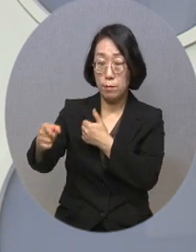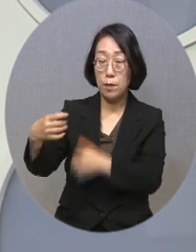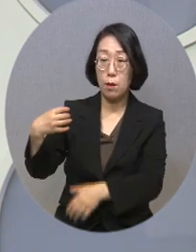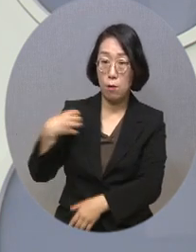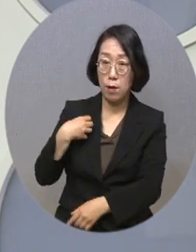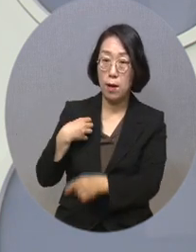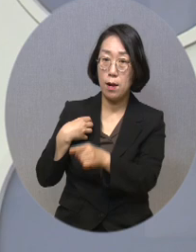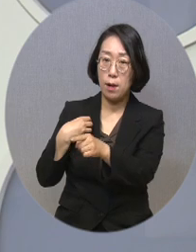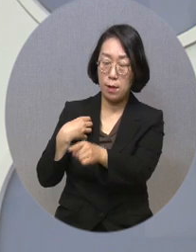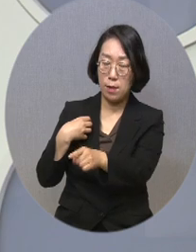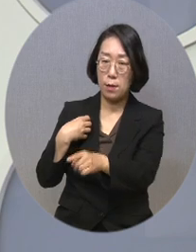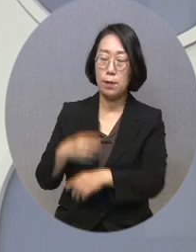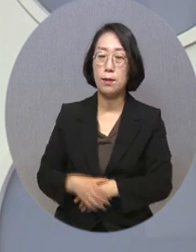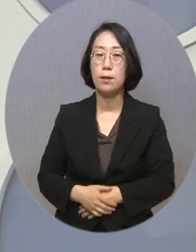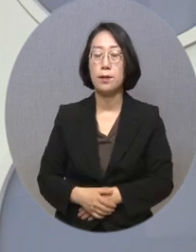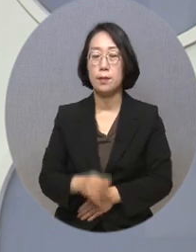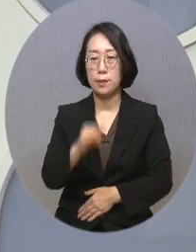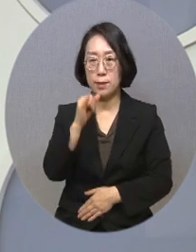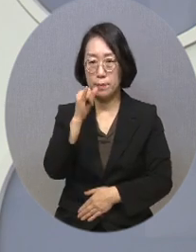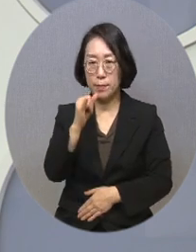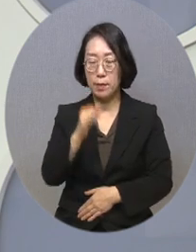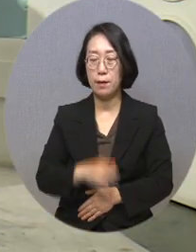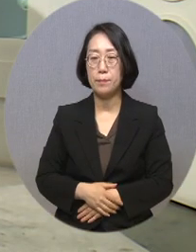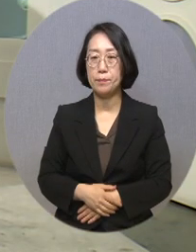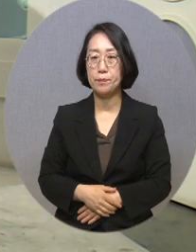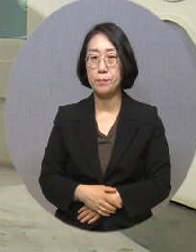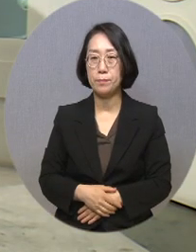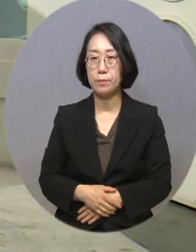세무사들이 이제 돕는 그런 역할들을 지금 하고 있고